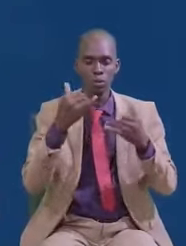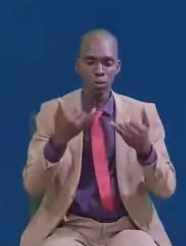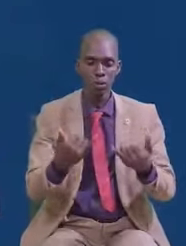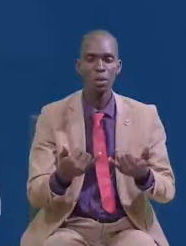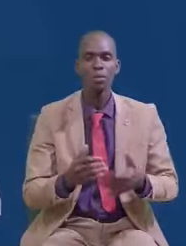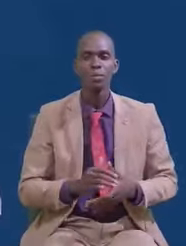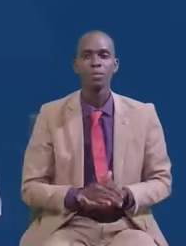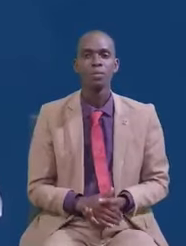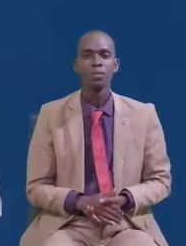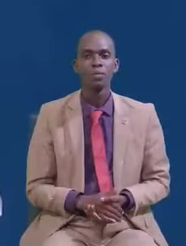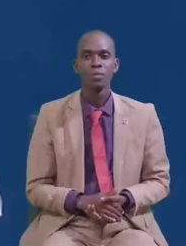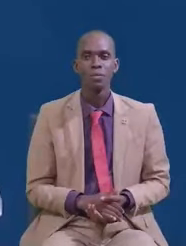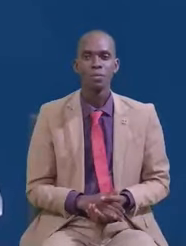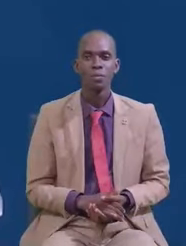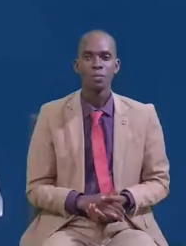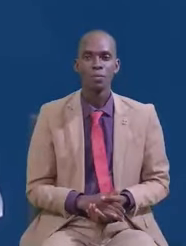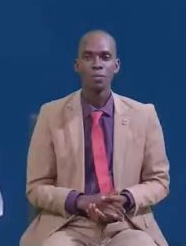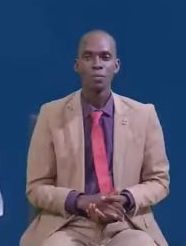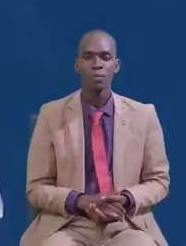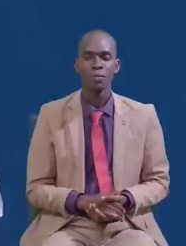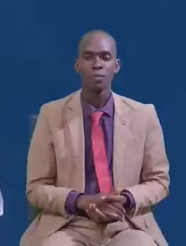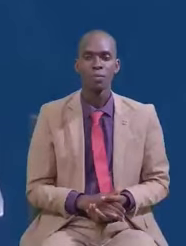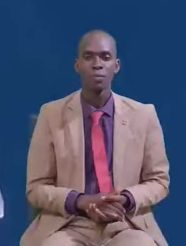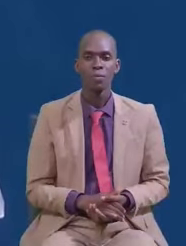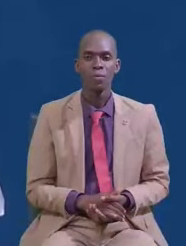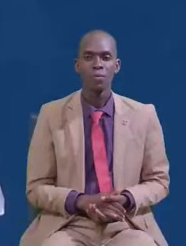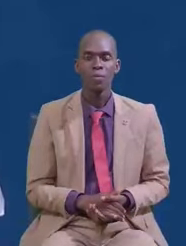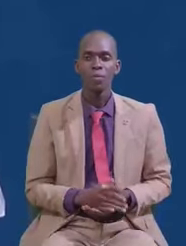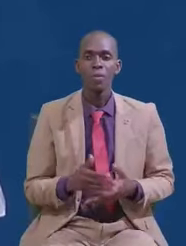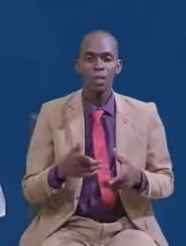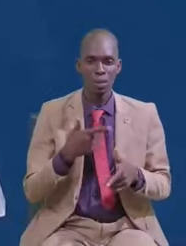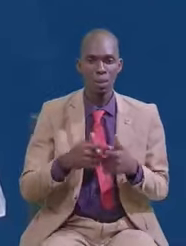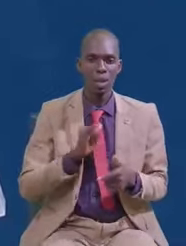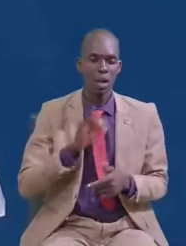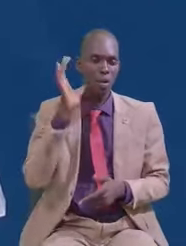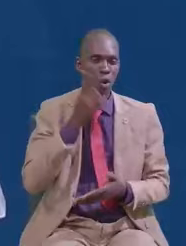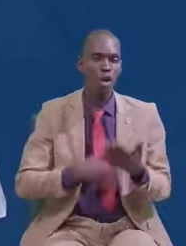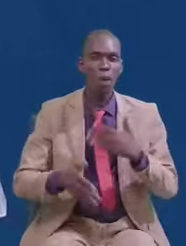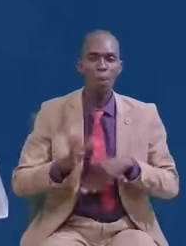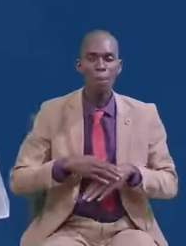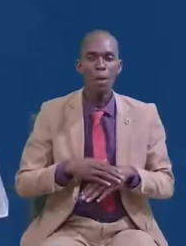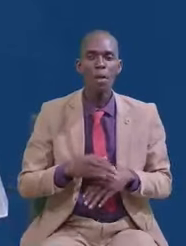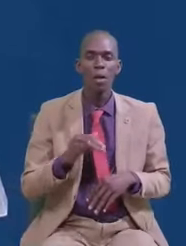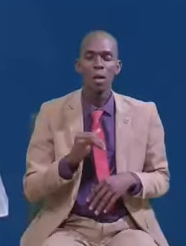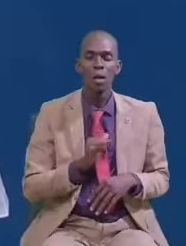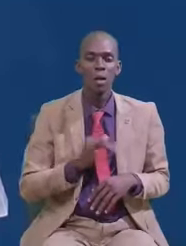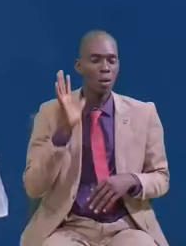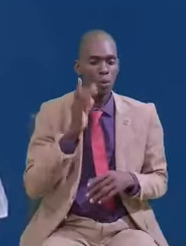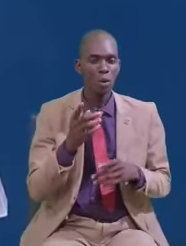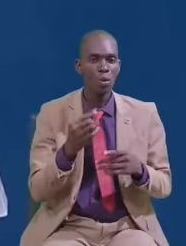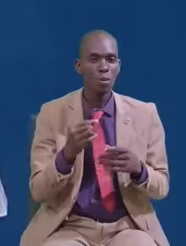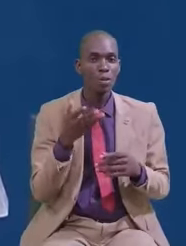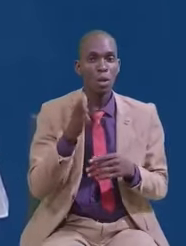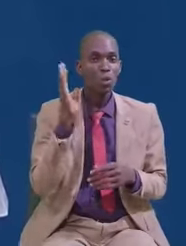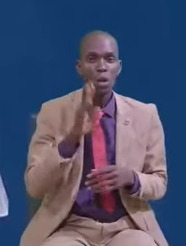Le modérateur va vous parler maintenant et puis après je reviendrai. Et il est la guérison pour tout le